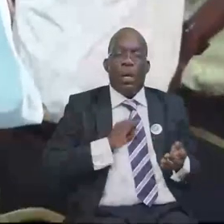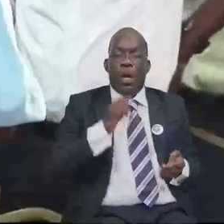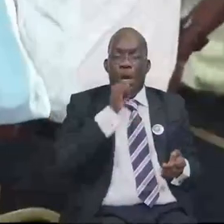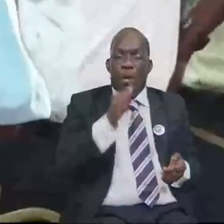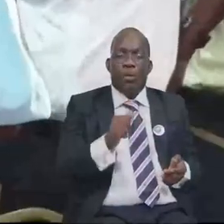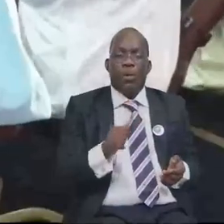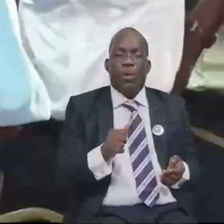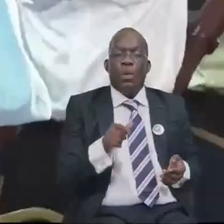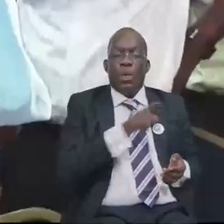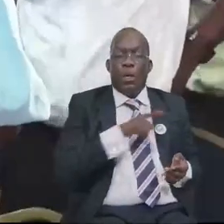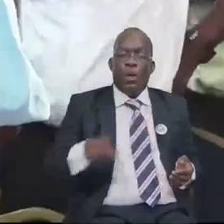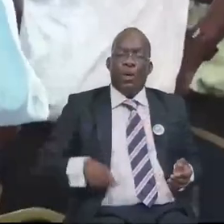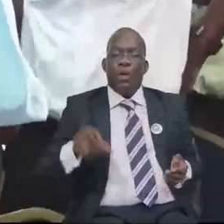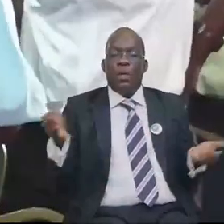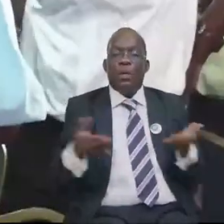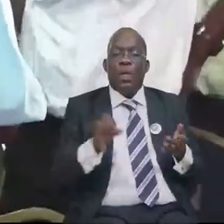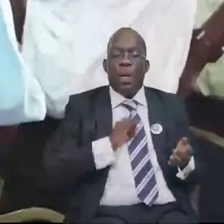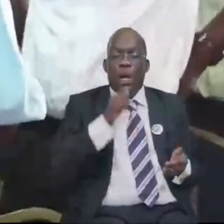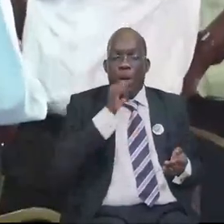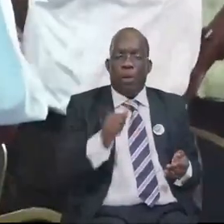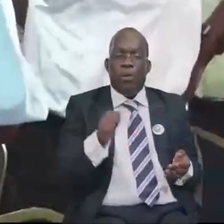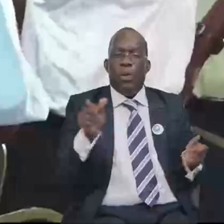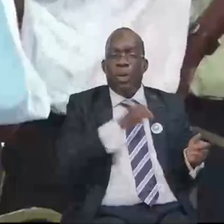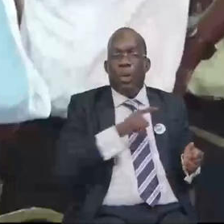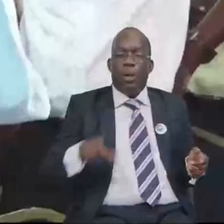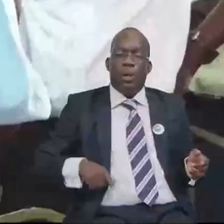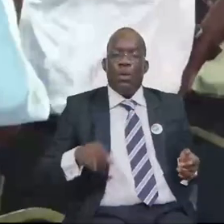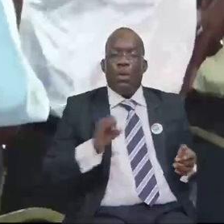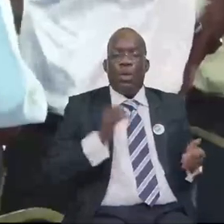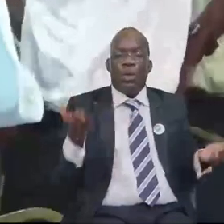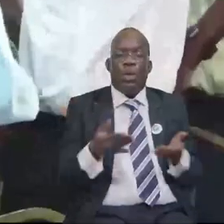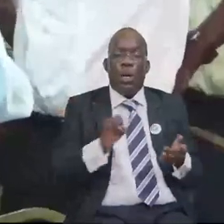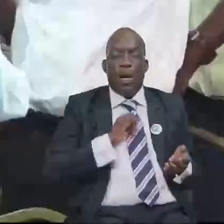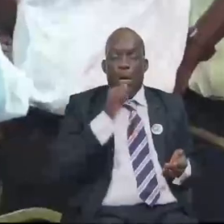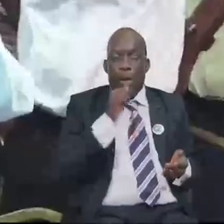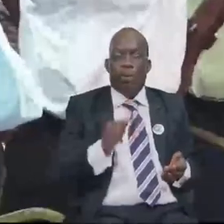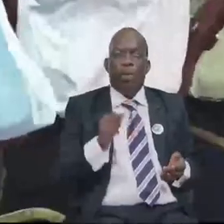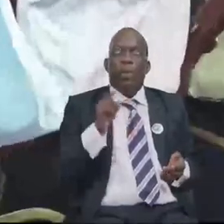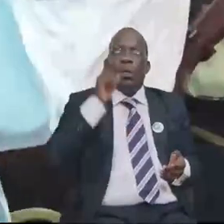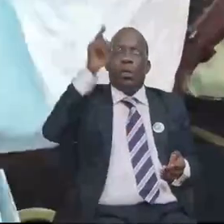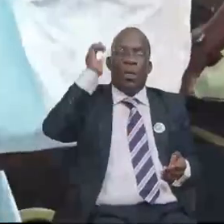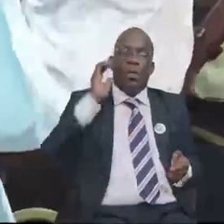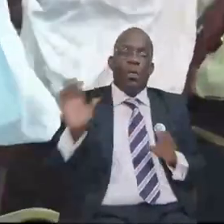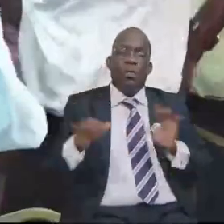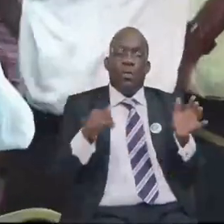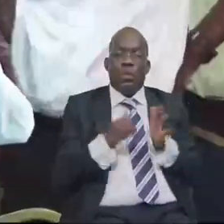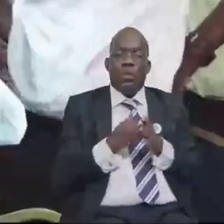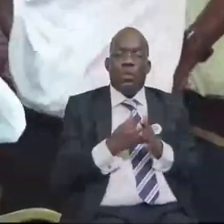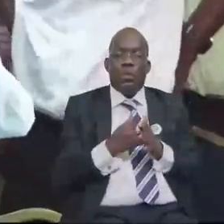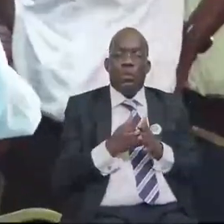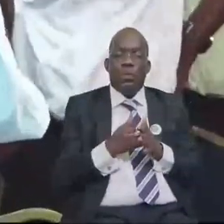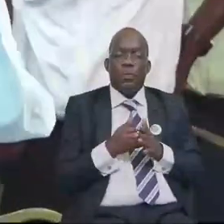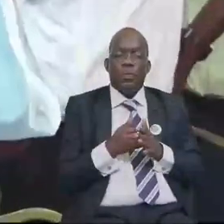Seigneur, me voici. Seigneur, me voici. Il le fera. Il le fera.